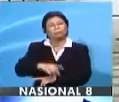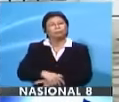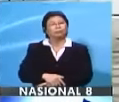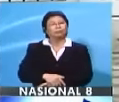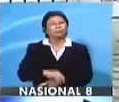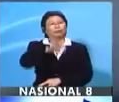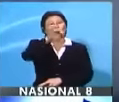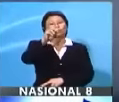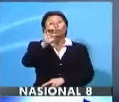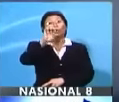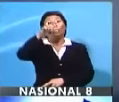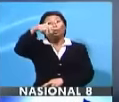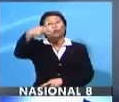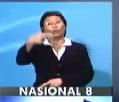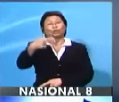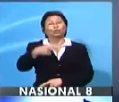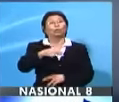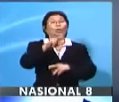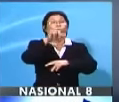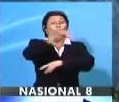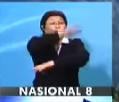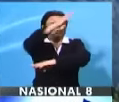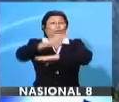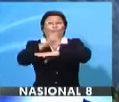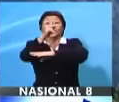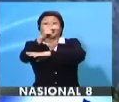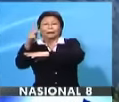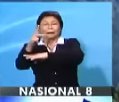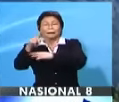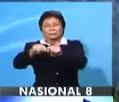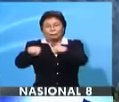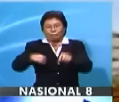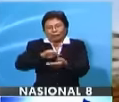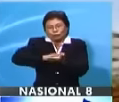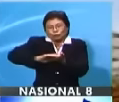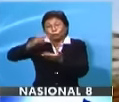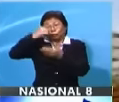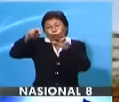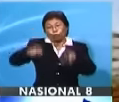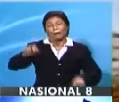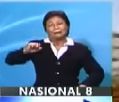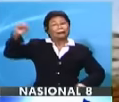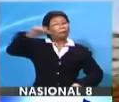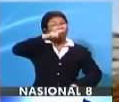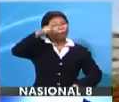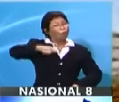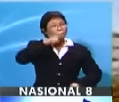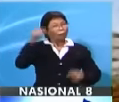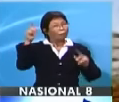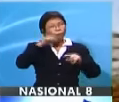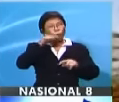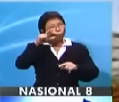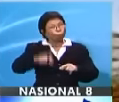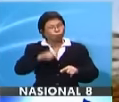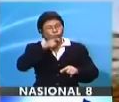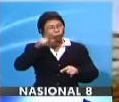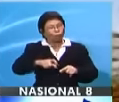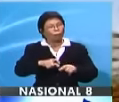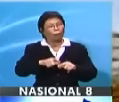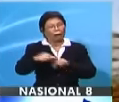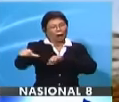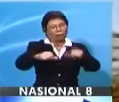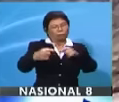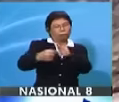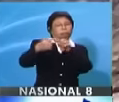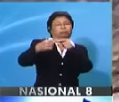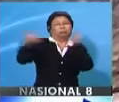Tan Sri Joseph menegaskan Gunung Kinabalu merupakan tempat suci bagi rakyat Sabah. Ia tidak wajar dicemari dengan sebarang aktiviti yang